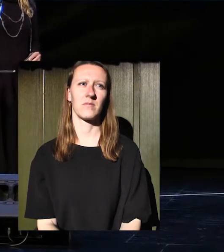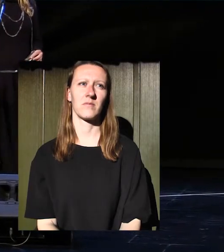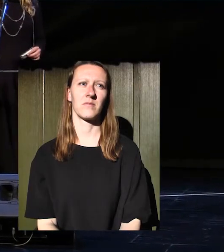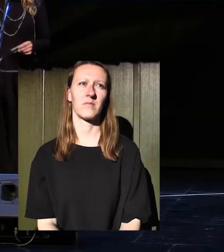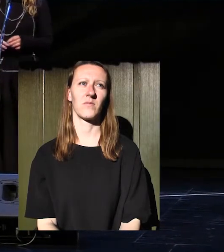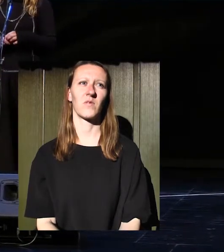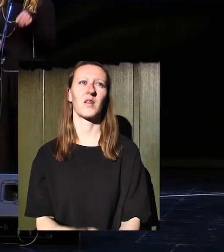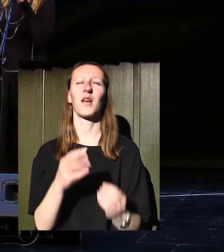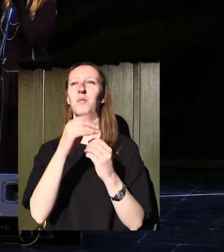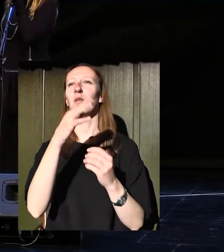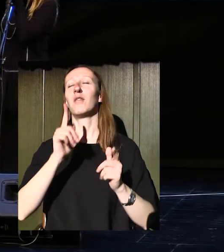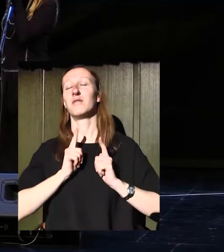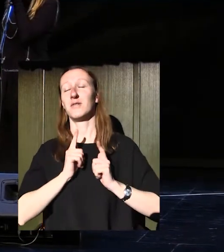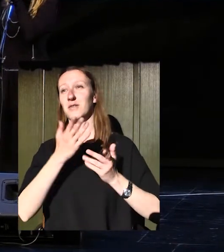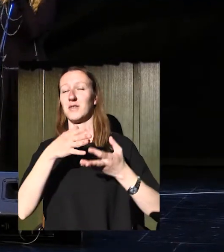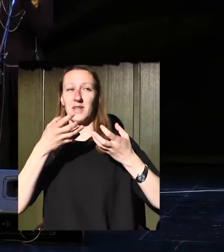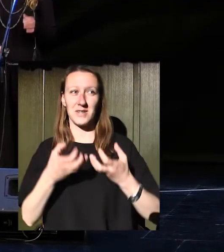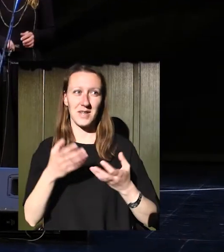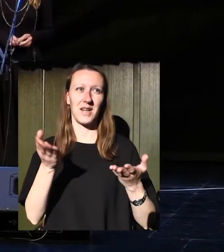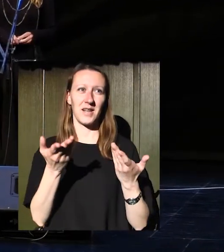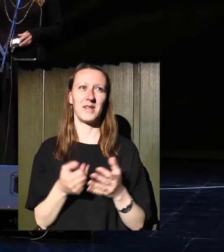Ben Bruno, dok ti te fa smještit? Sì.